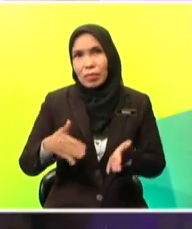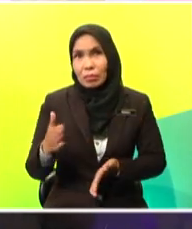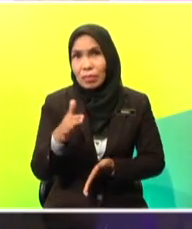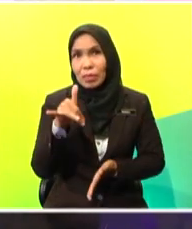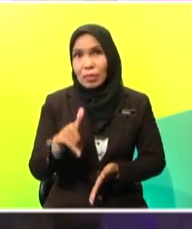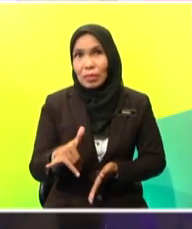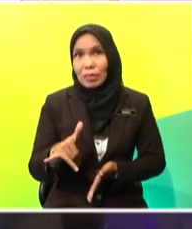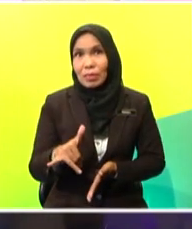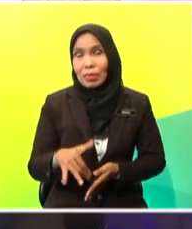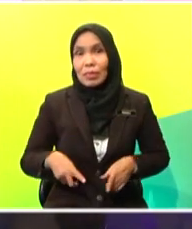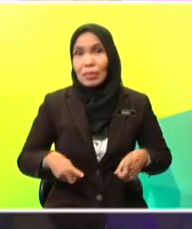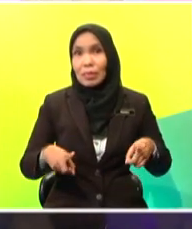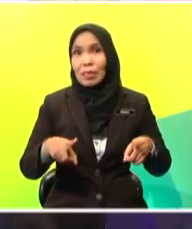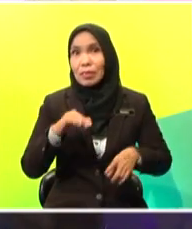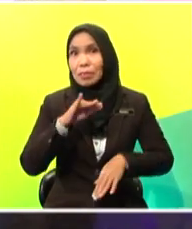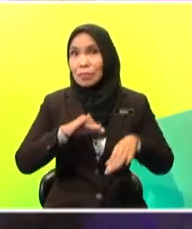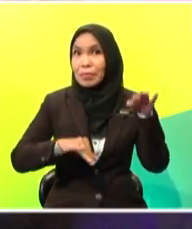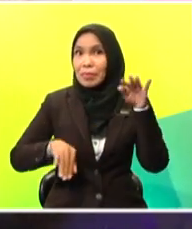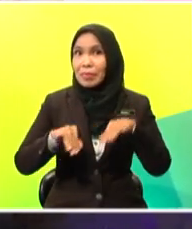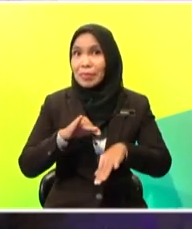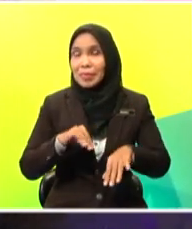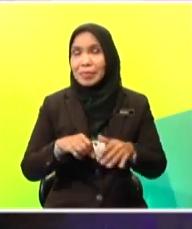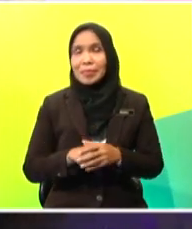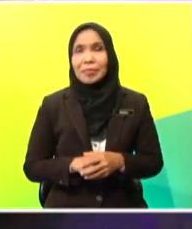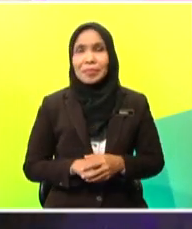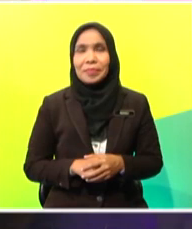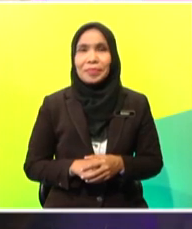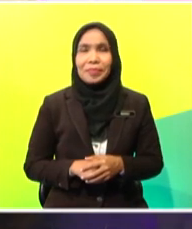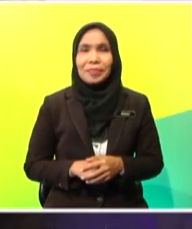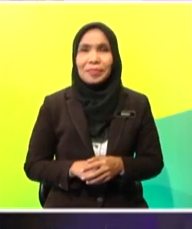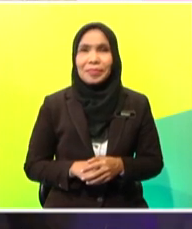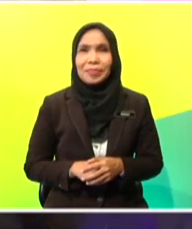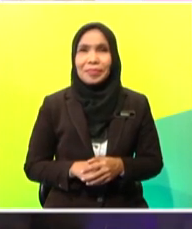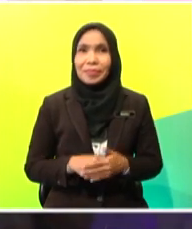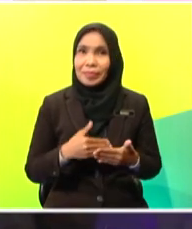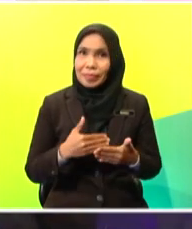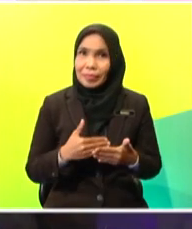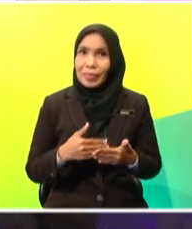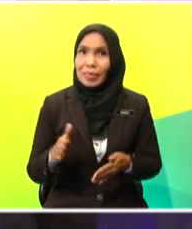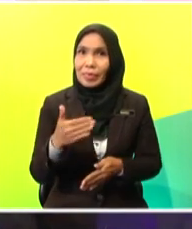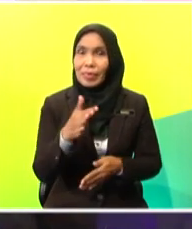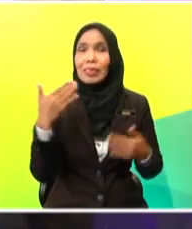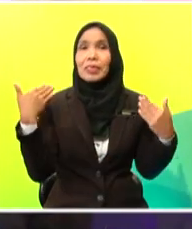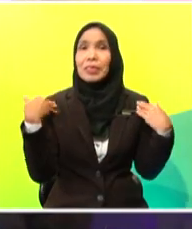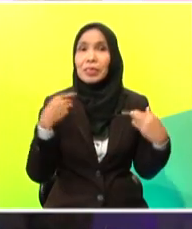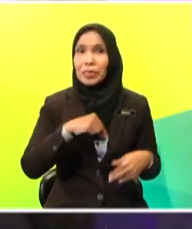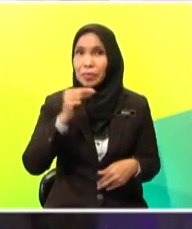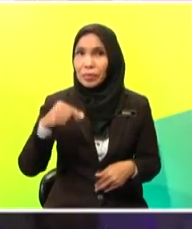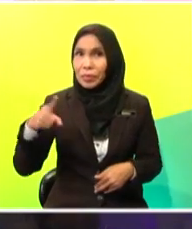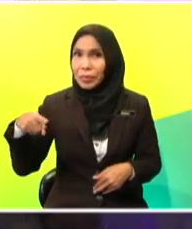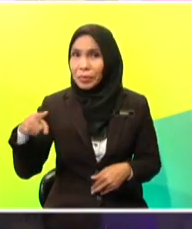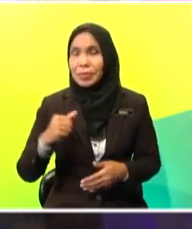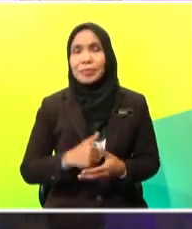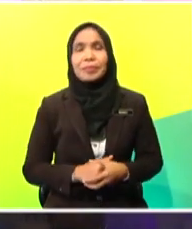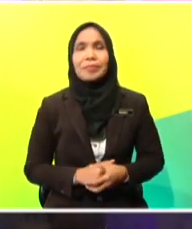berenang keenam dalam kolam oke Hah DKI Kenya ada huruf salah karena kan gitu lebih